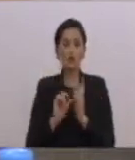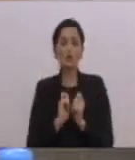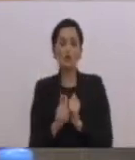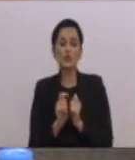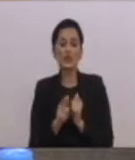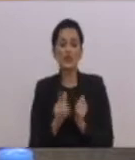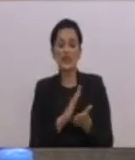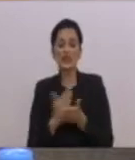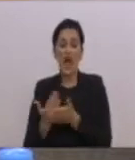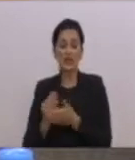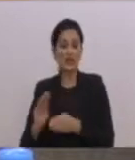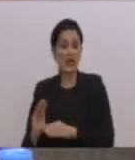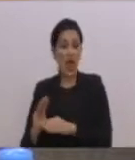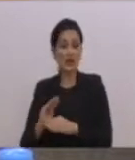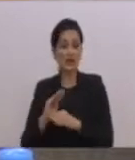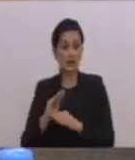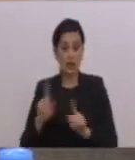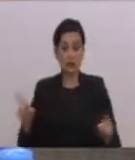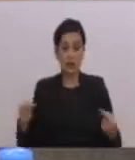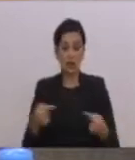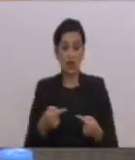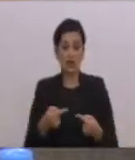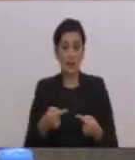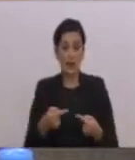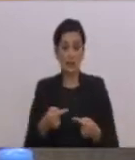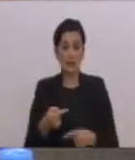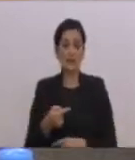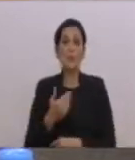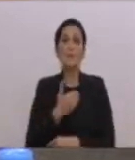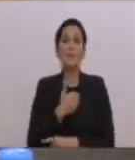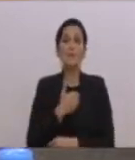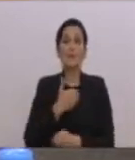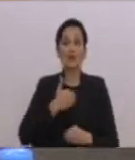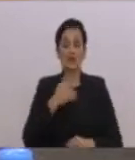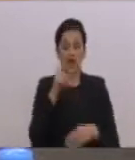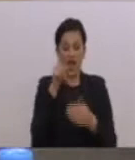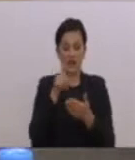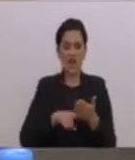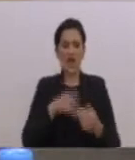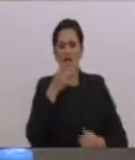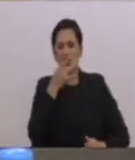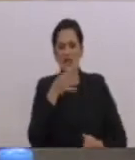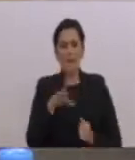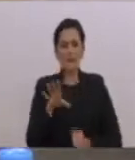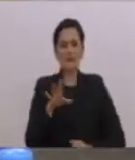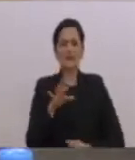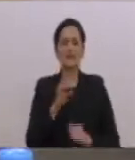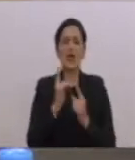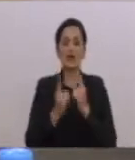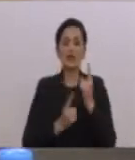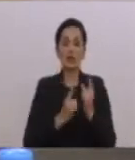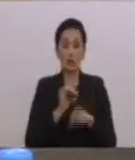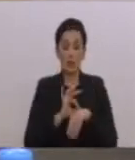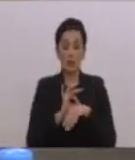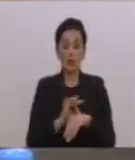ნაწილი გაიზარდა. შესაბამისად, მინდა დაგარწმუნოთ, რომ ნებისმიერი რეფორმა, რომელიც გატარდება,